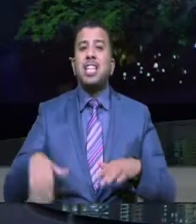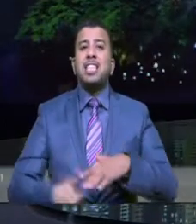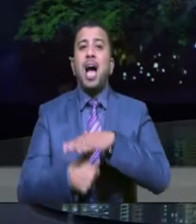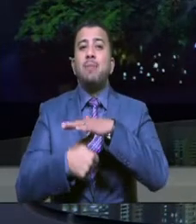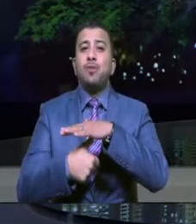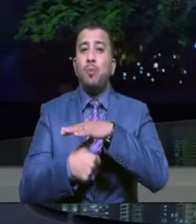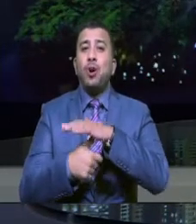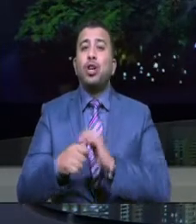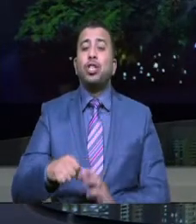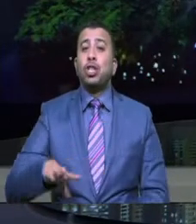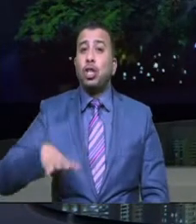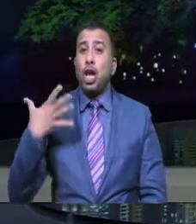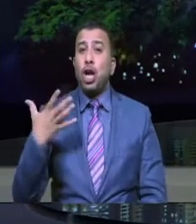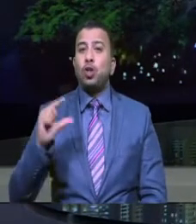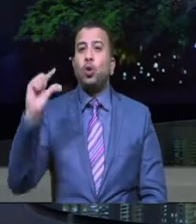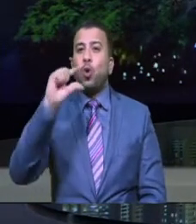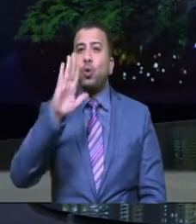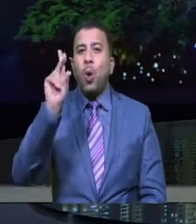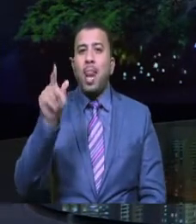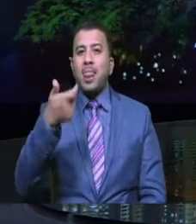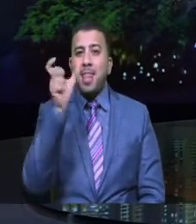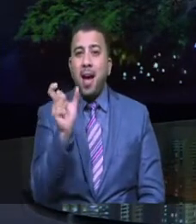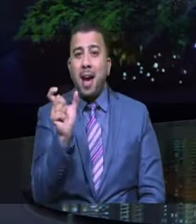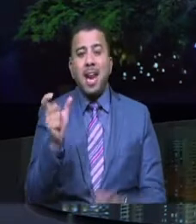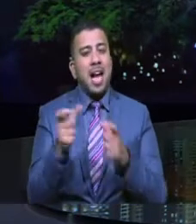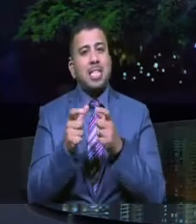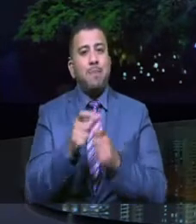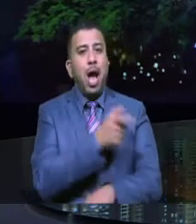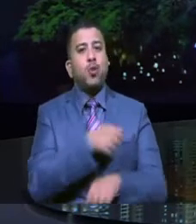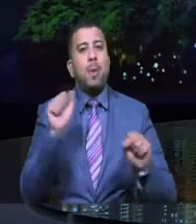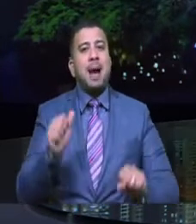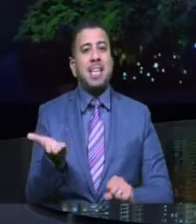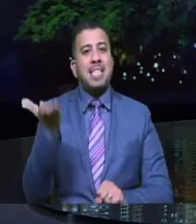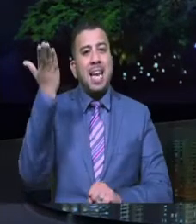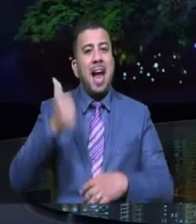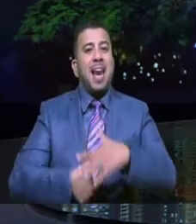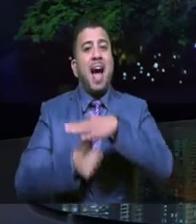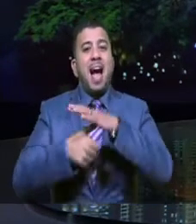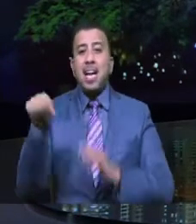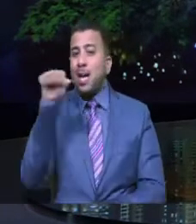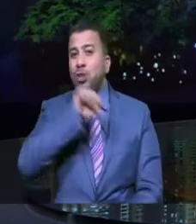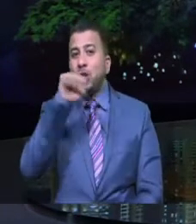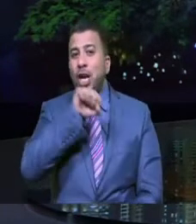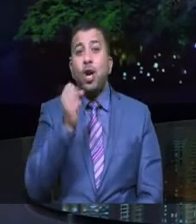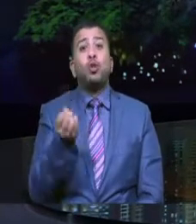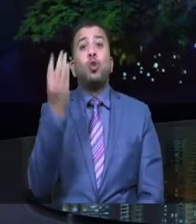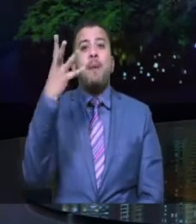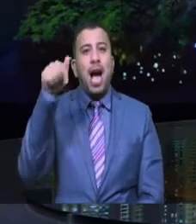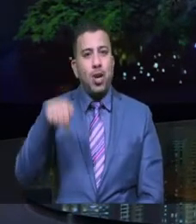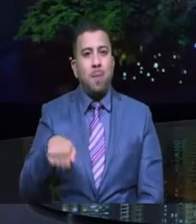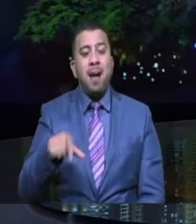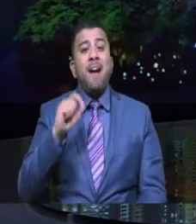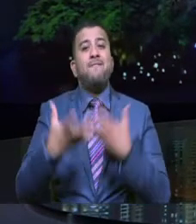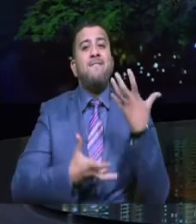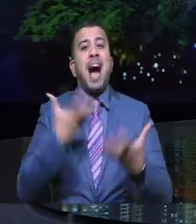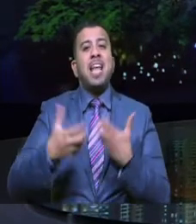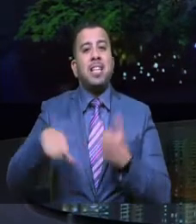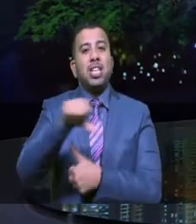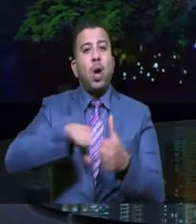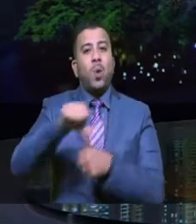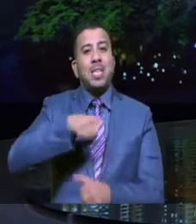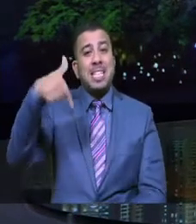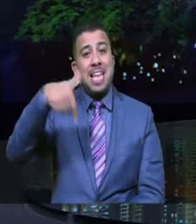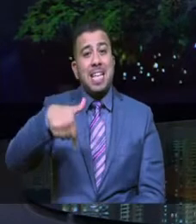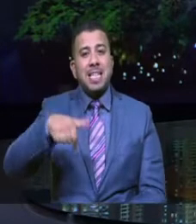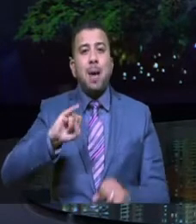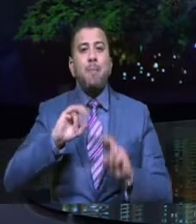افتتح صاحب السمو الشيخ الدكتور سلطان بن محمد القاسمي عضو المجلس الأعلى حاكم الشارقة صباح اليوم فعاليات